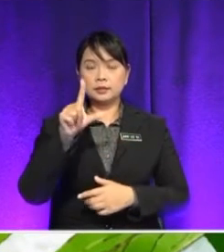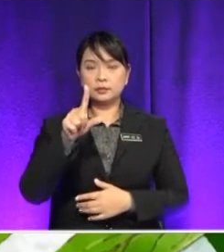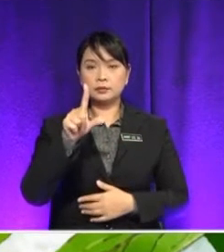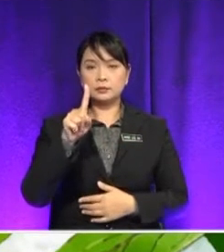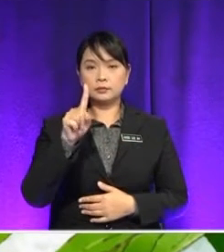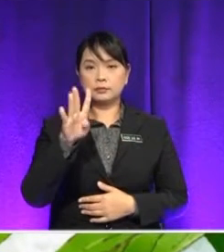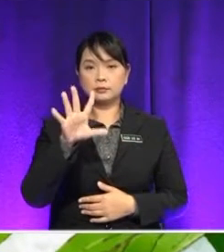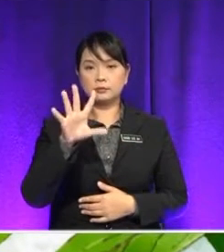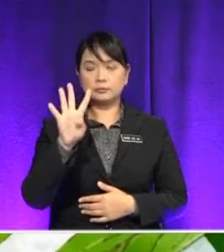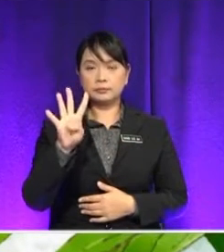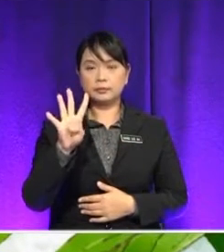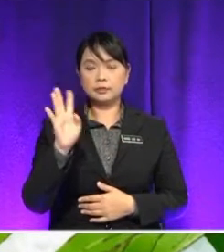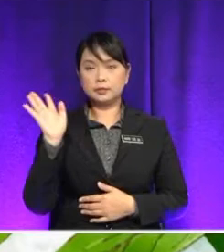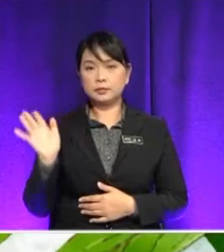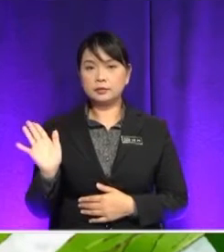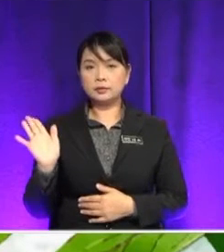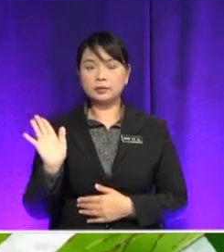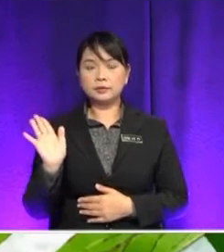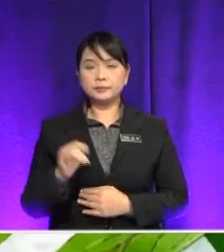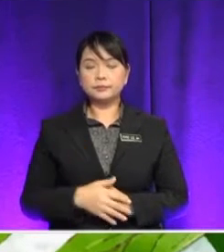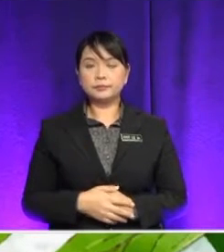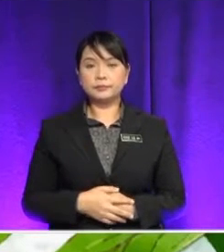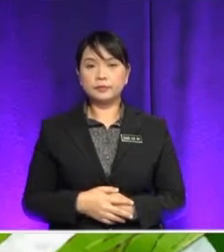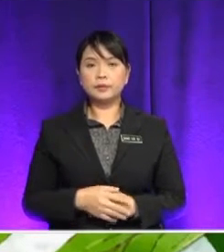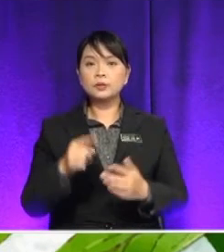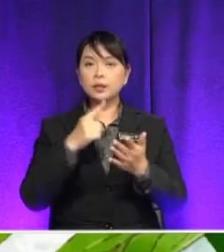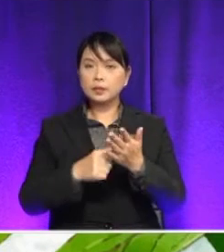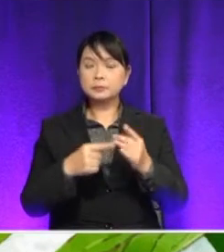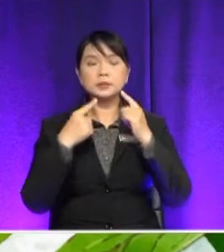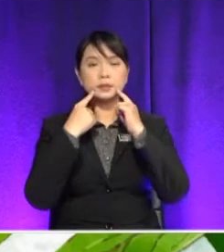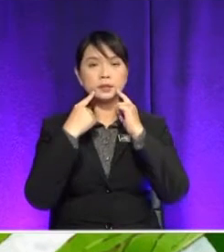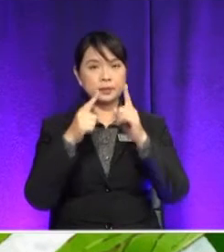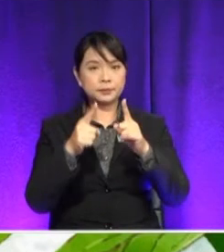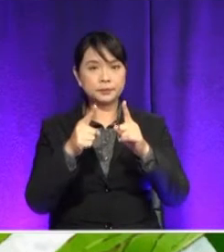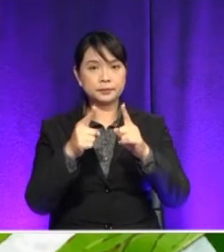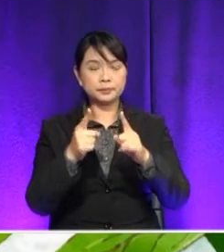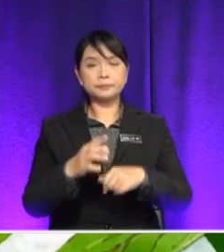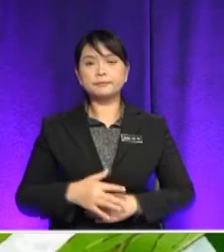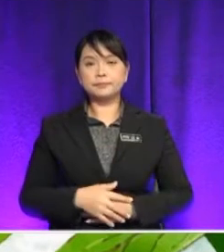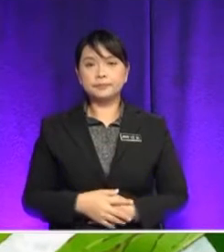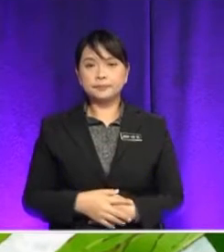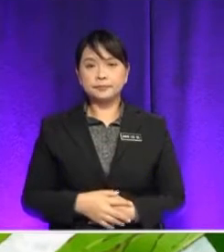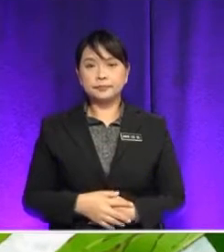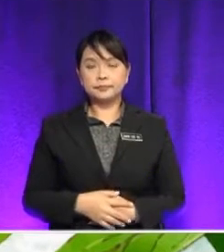mpms negatif satu pada frekuensi 05 Hz Berapakah panjang gelombangnya